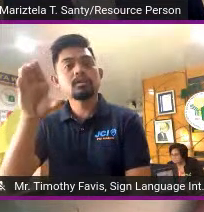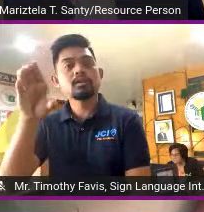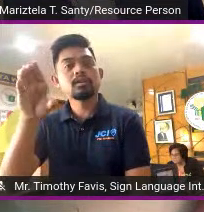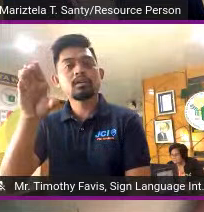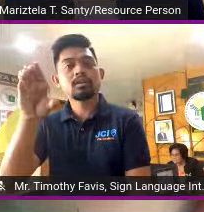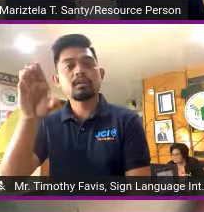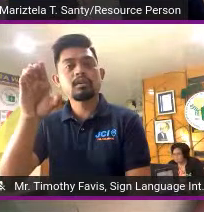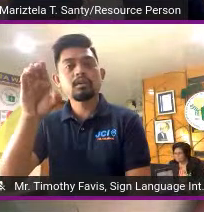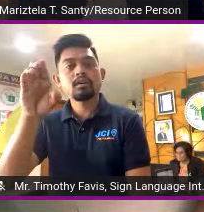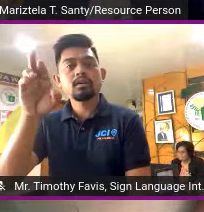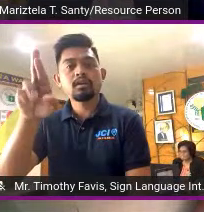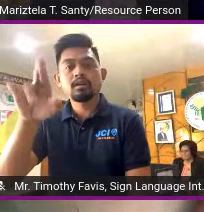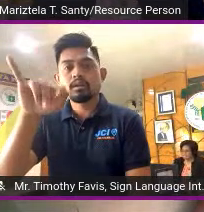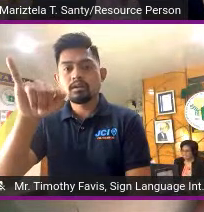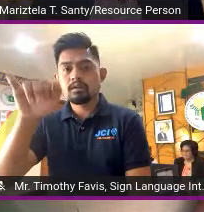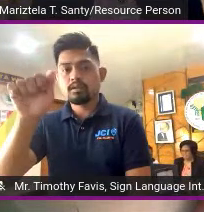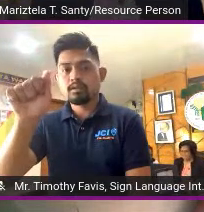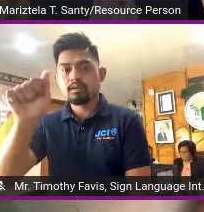Yeah, wait, that's a